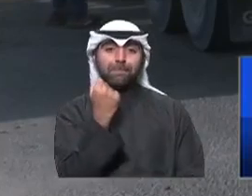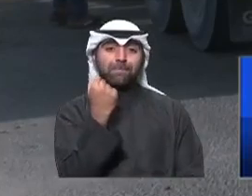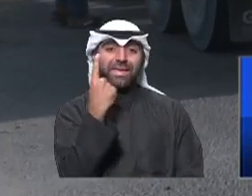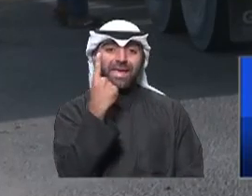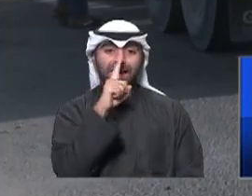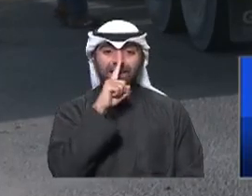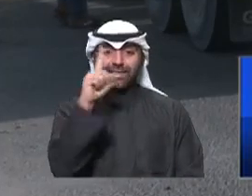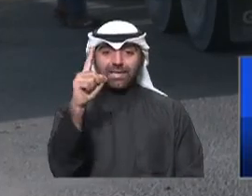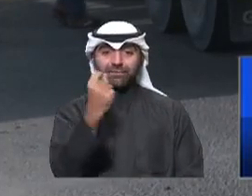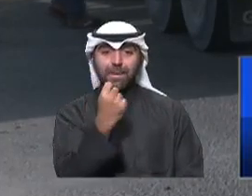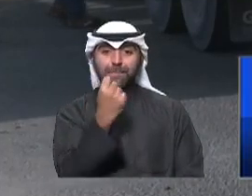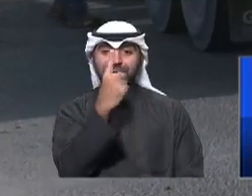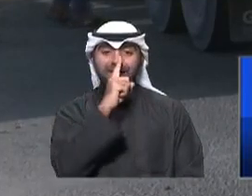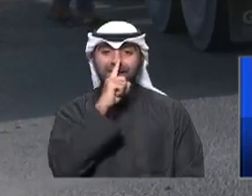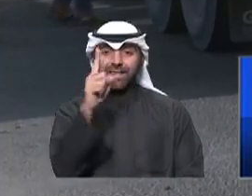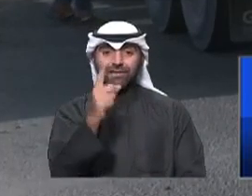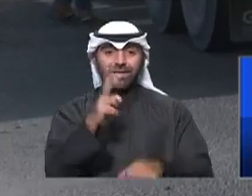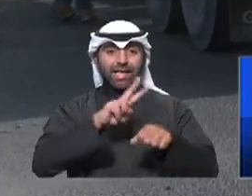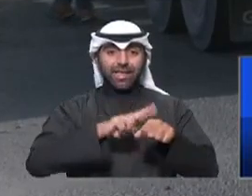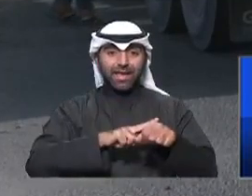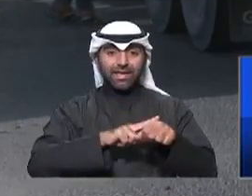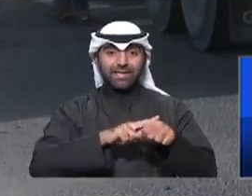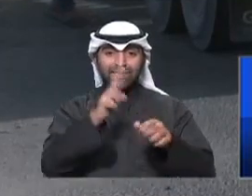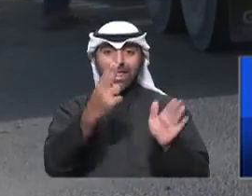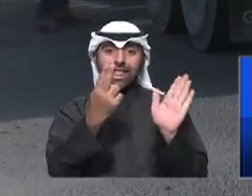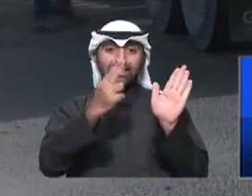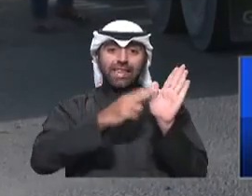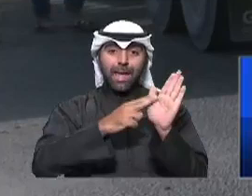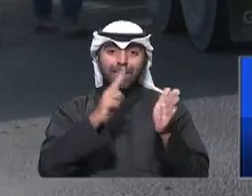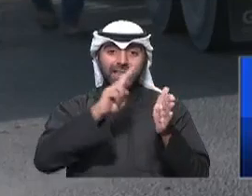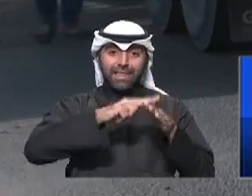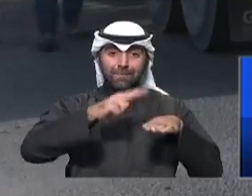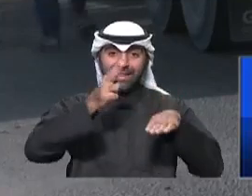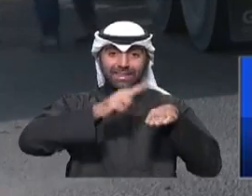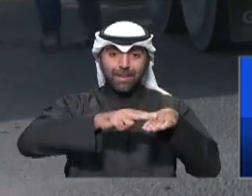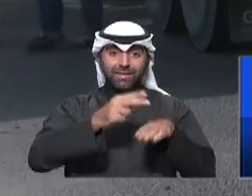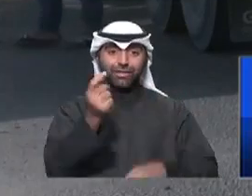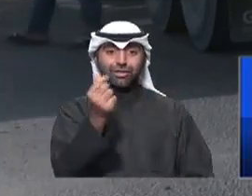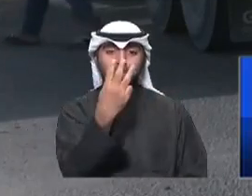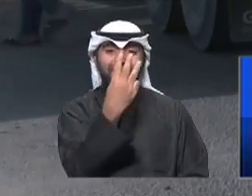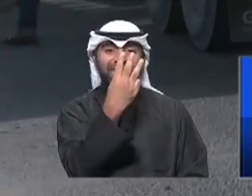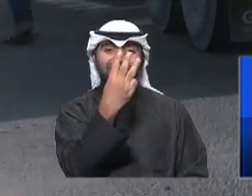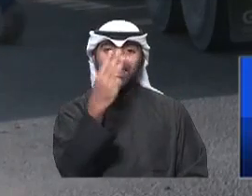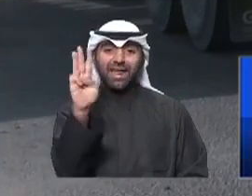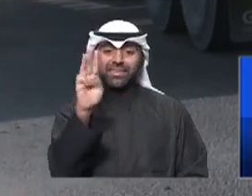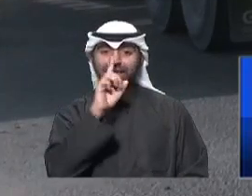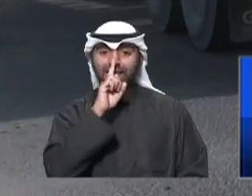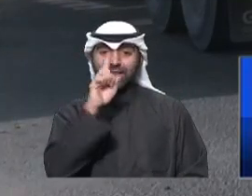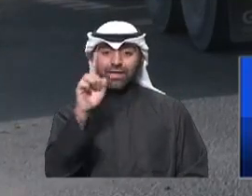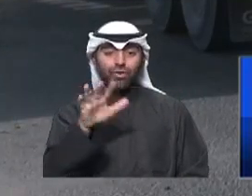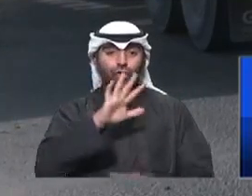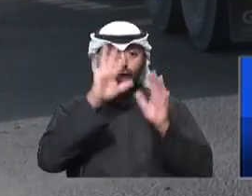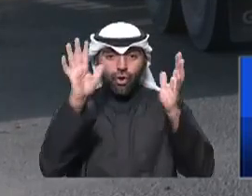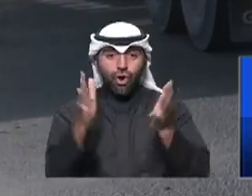باليوم بالحجز. فنصيحه ان كل واحد يسلم سياره لازم ياخذ وصل